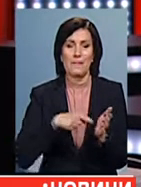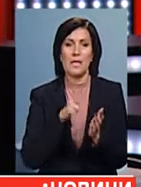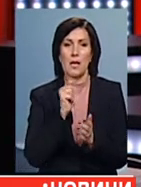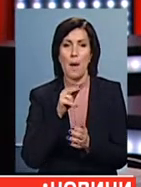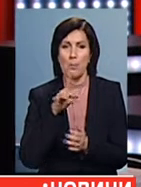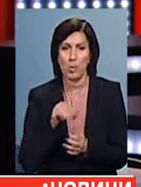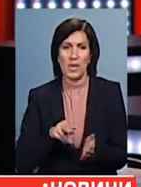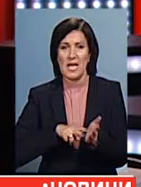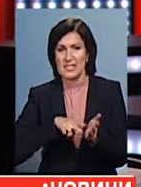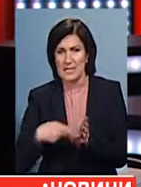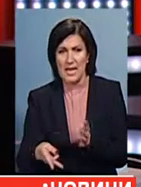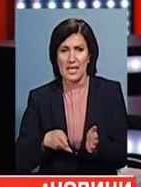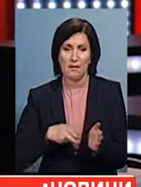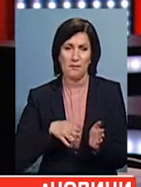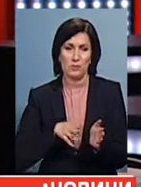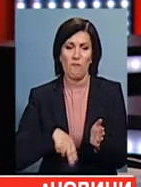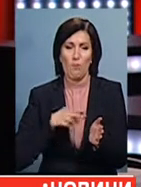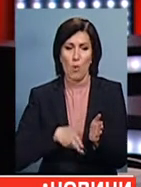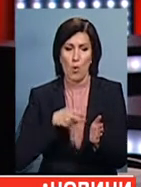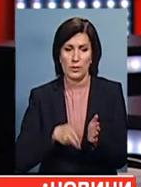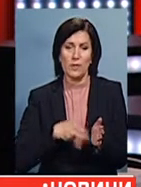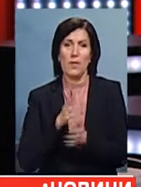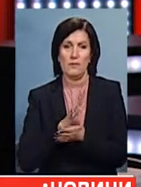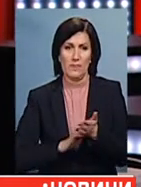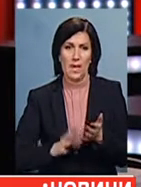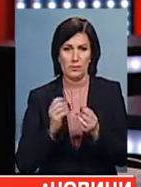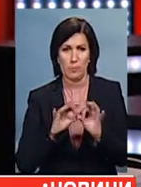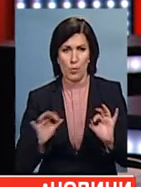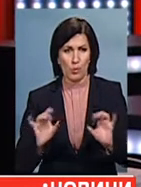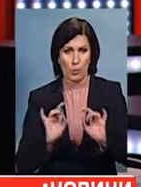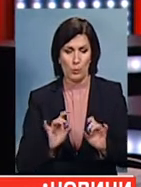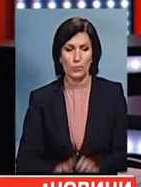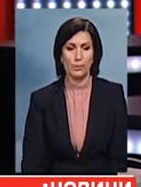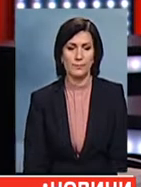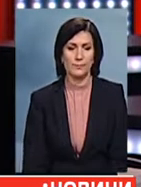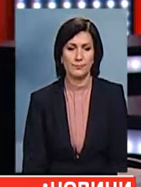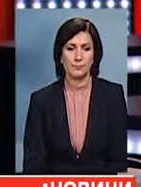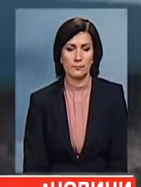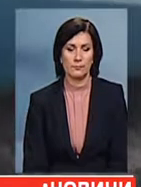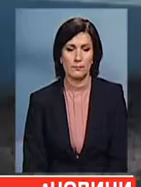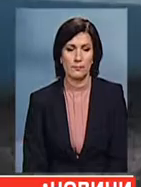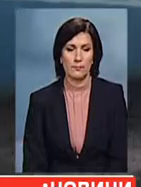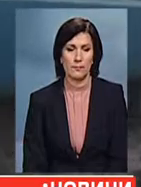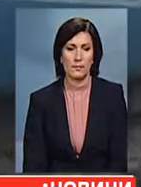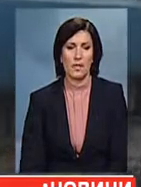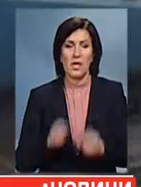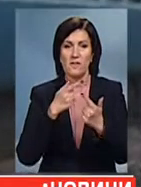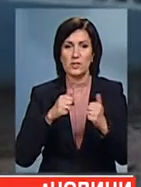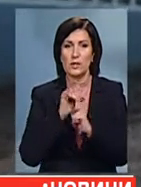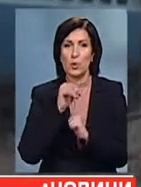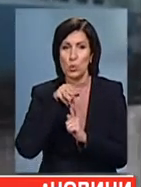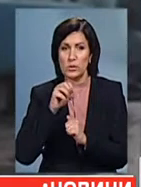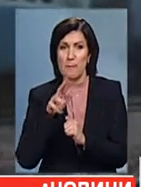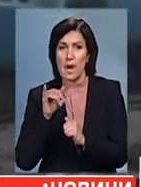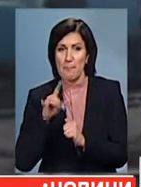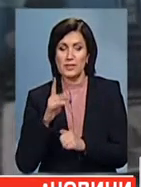рейок зійшов потяг. Про цю та інші події в світі розкаже Олександр Чернишук. У штаті